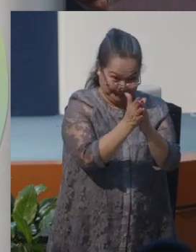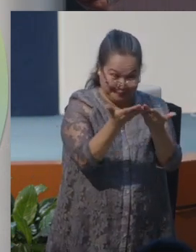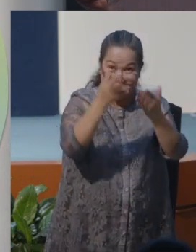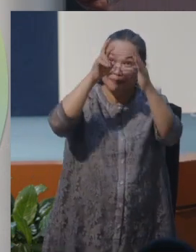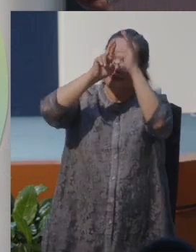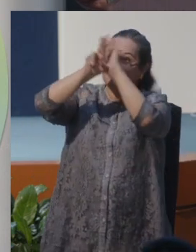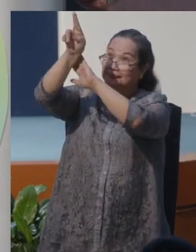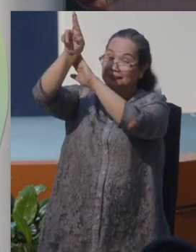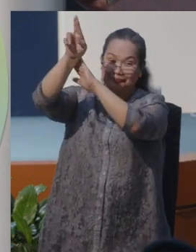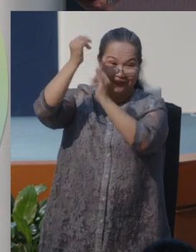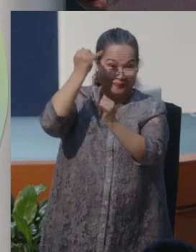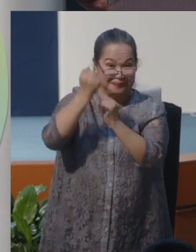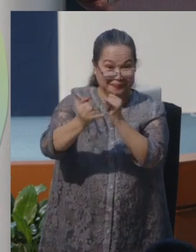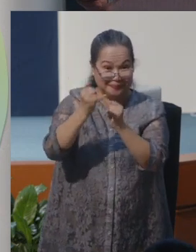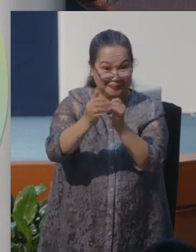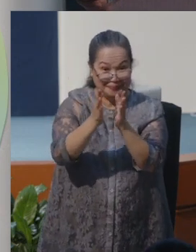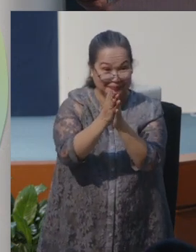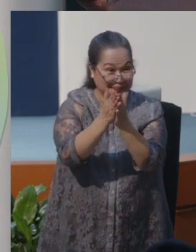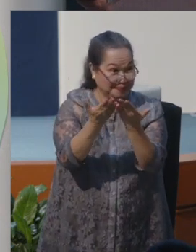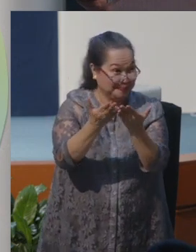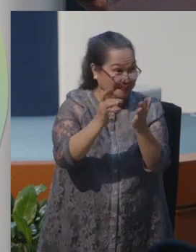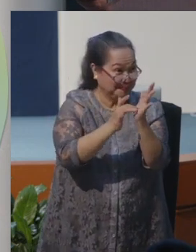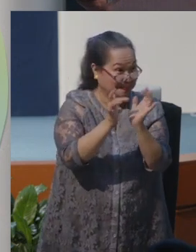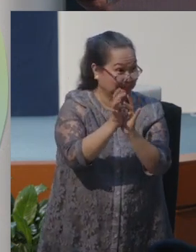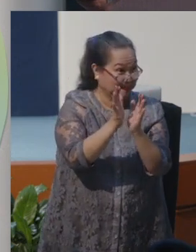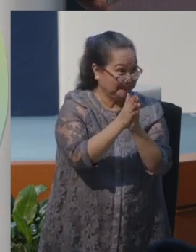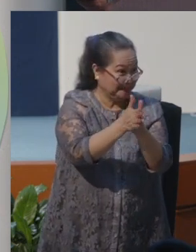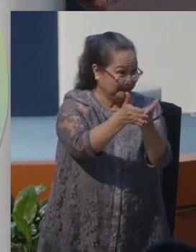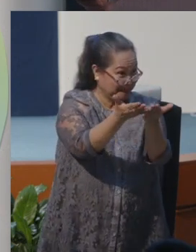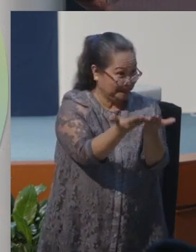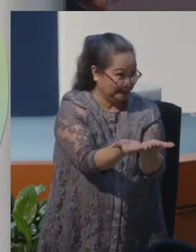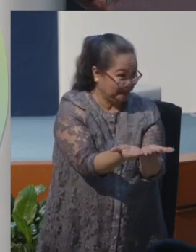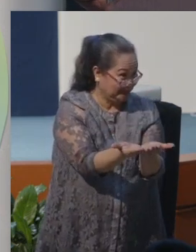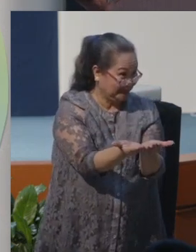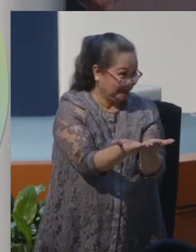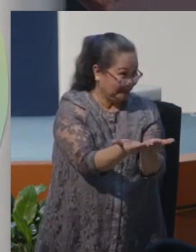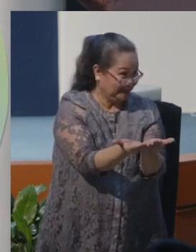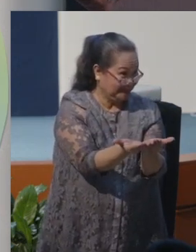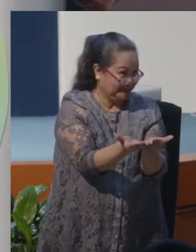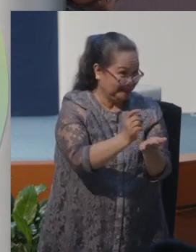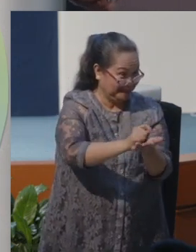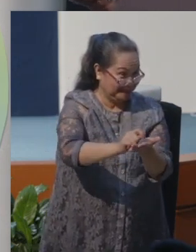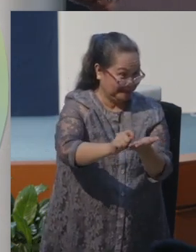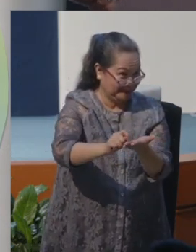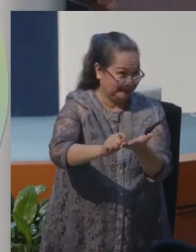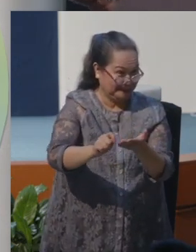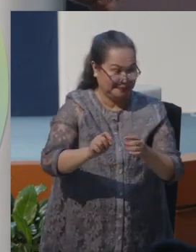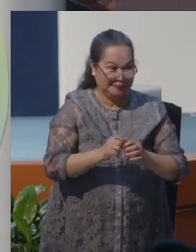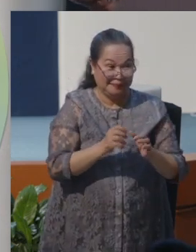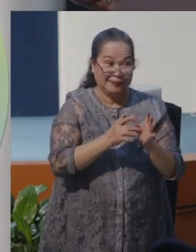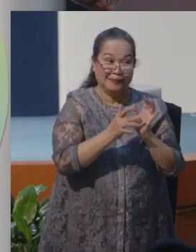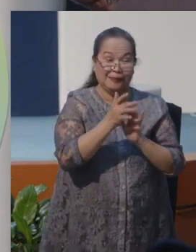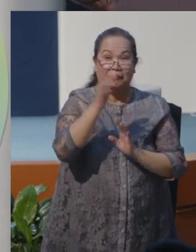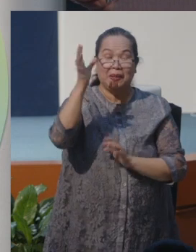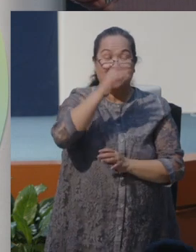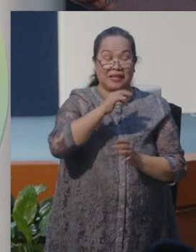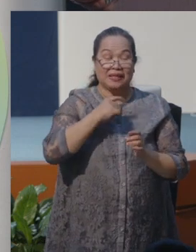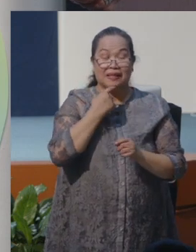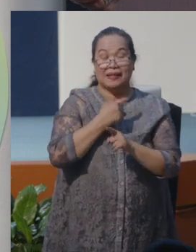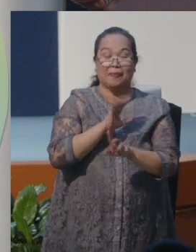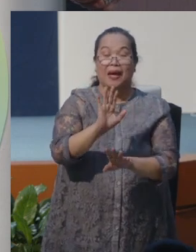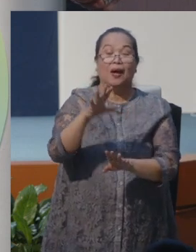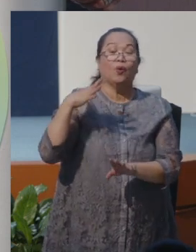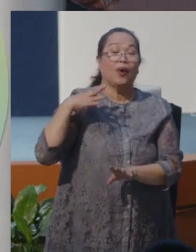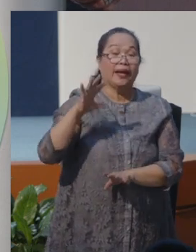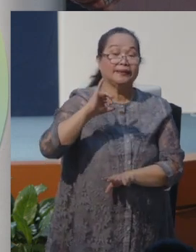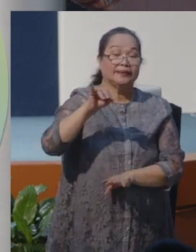of the Lord Jesus Christ. Yun ang huling book na New Testament. Sabi ng Panginoon, hindi mo na kita papatayin kasi mayroon